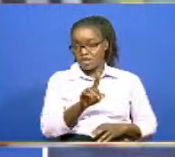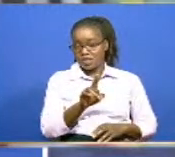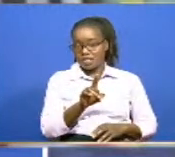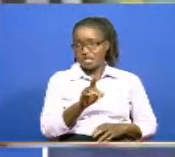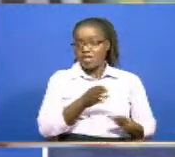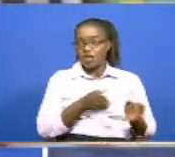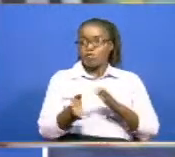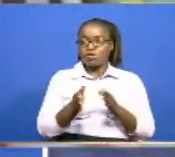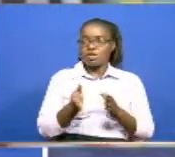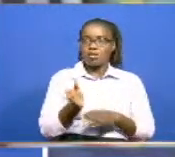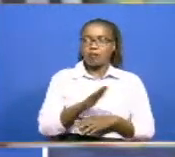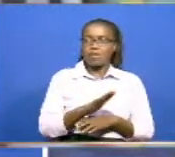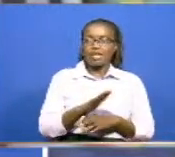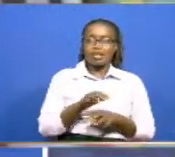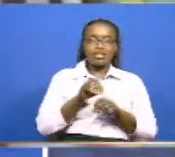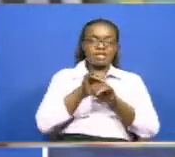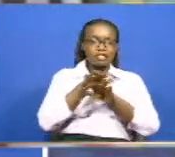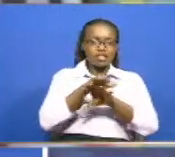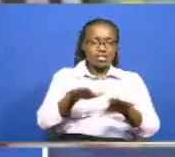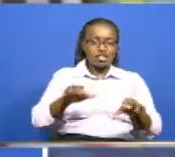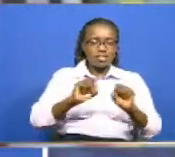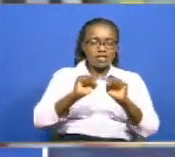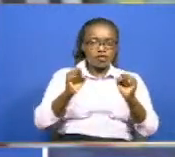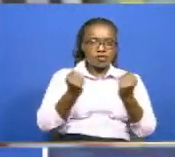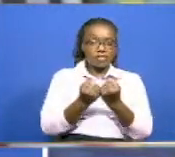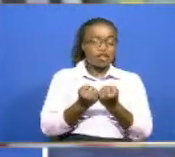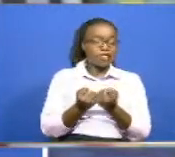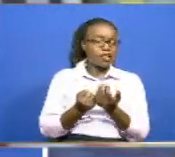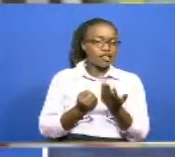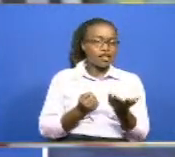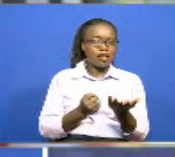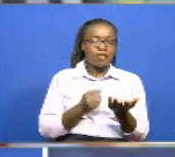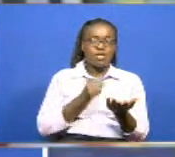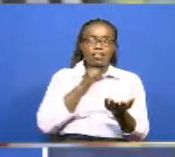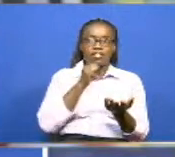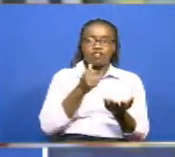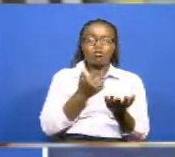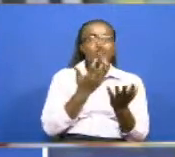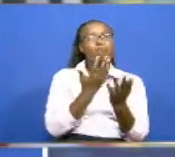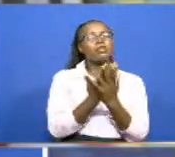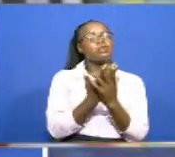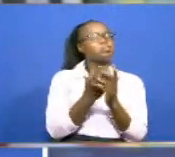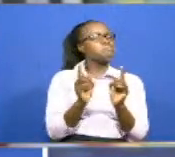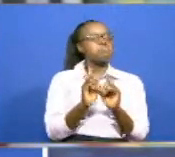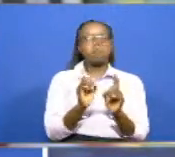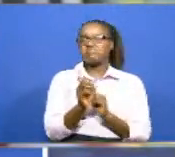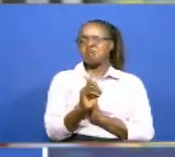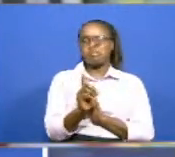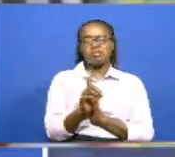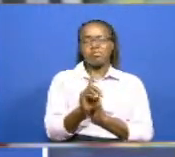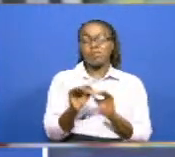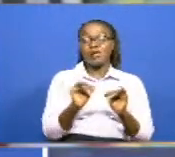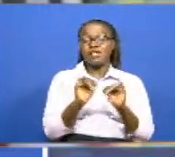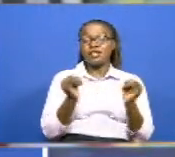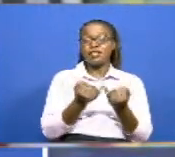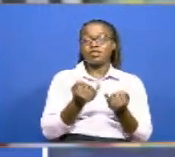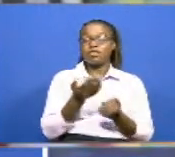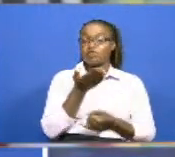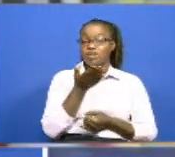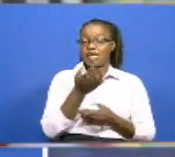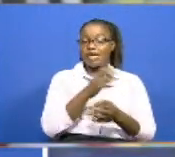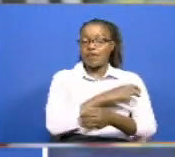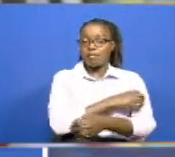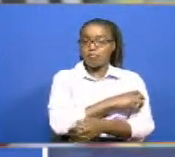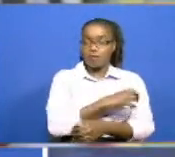to go back and integrate in society. This is not a prison. This is an institution that